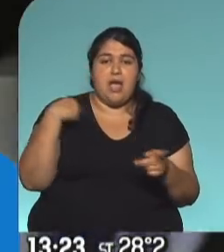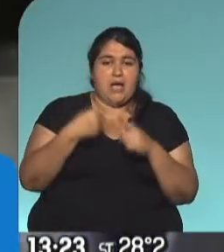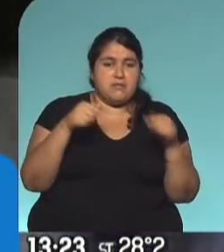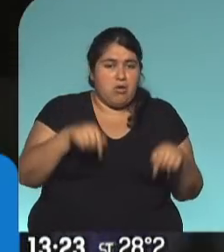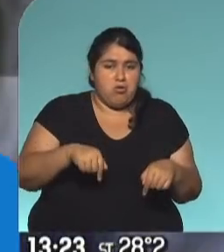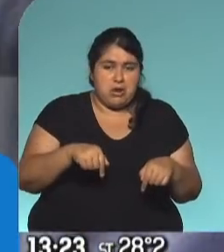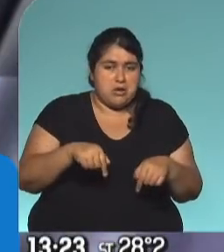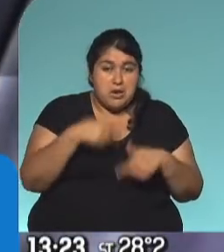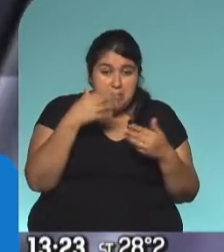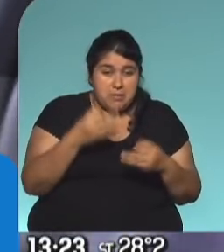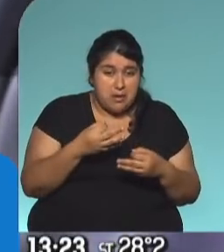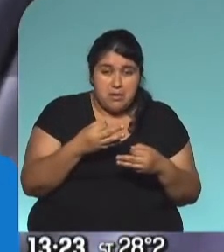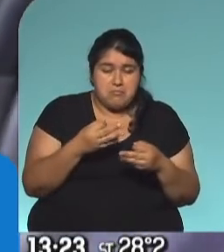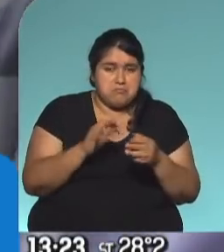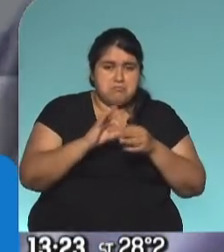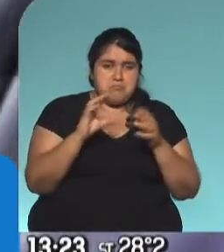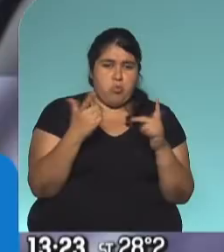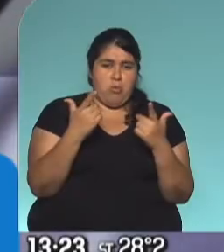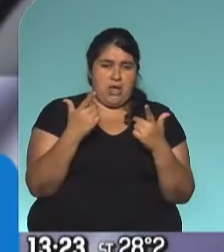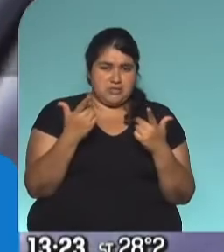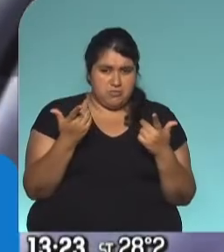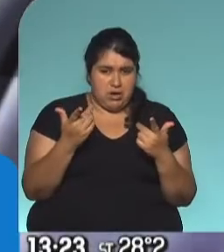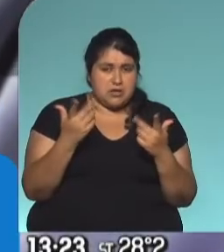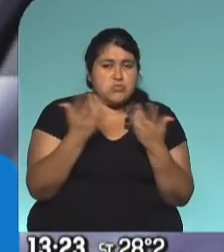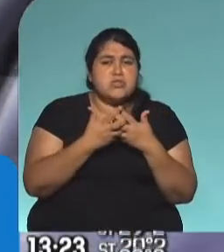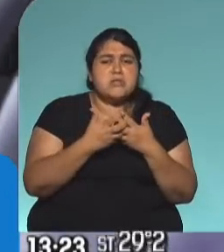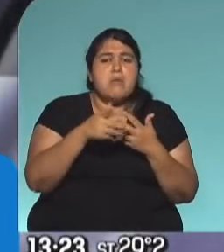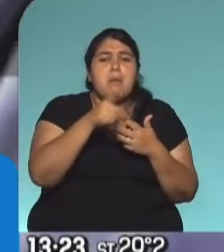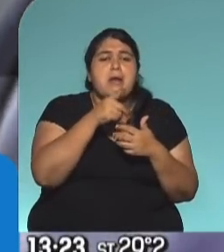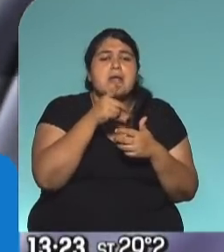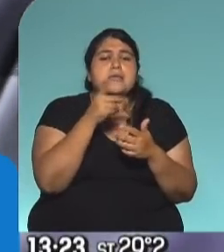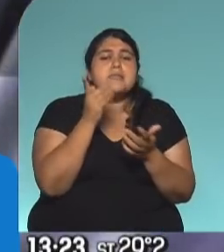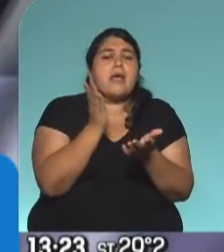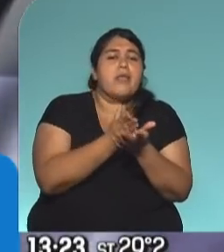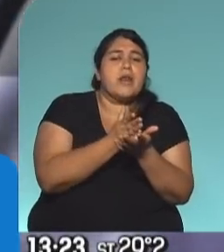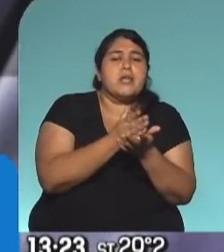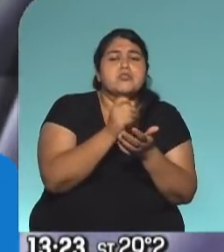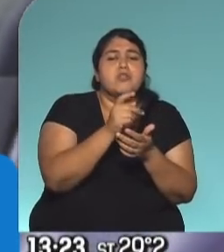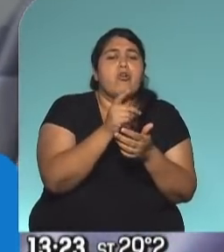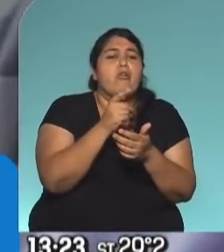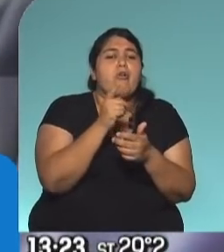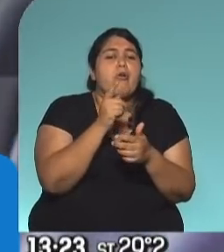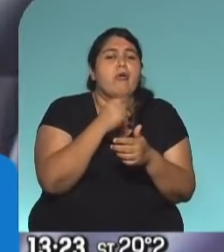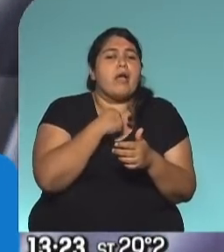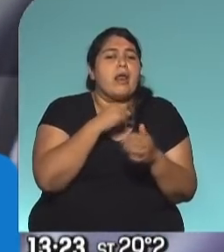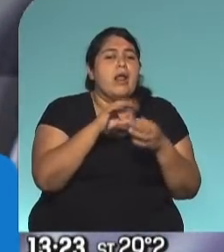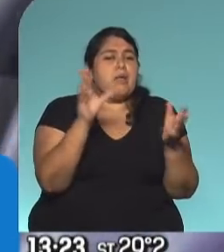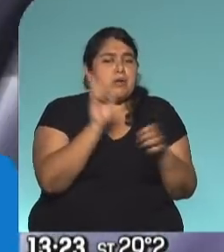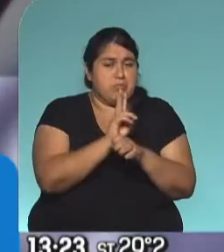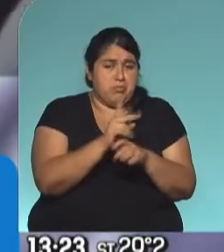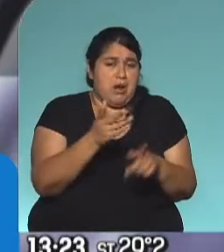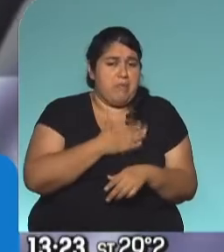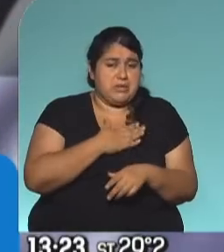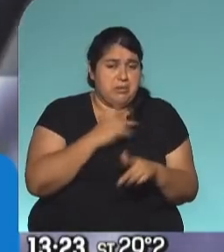هناك ممارسة ديمقراطية صحيحة 100%، لأن الديمقراطية هو سيستم، هو نظام به حماية